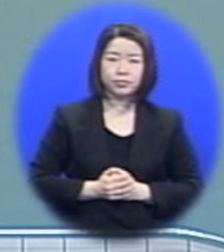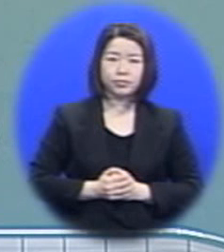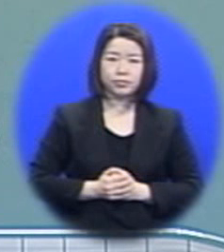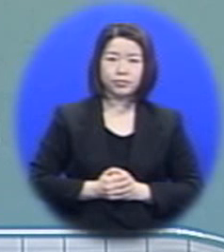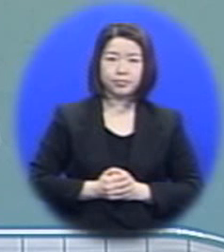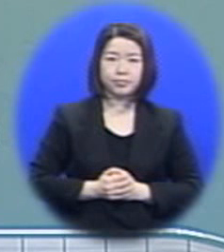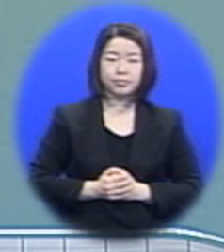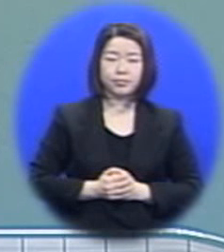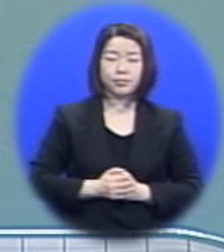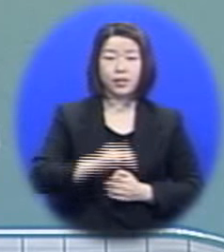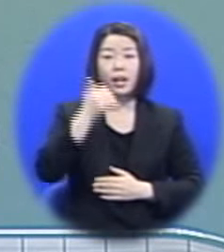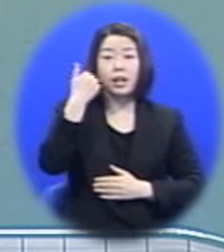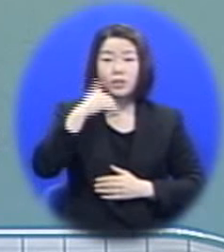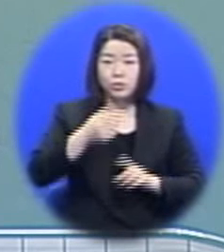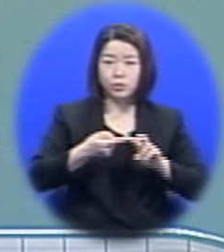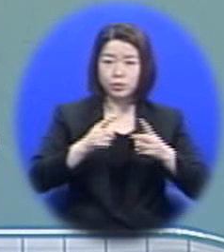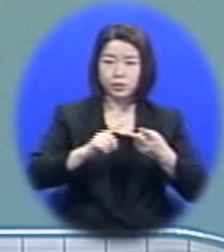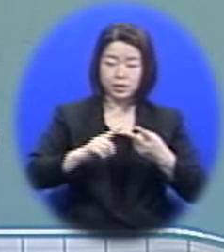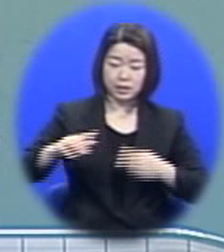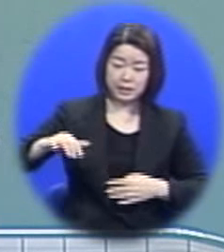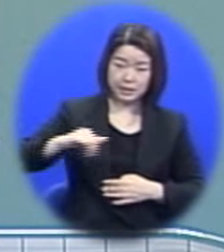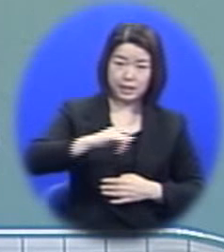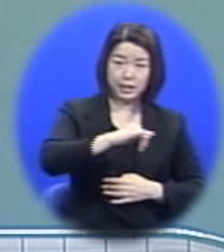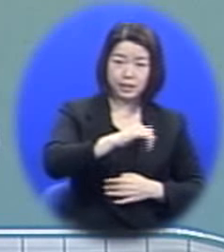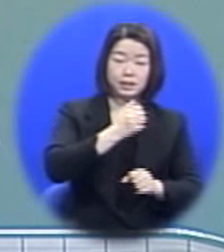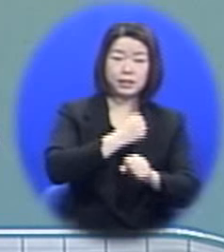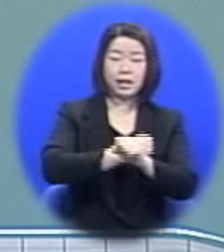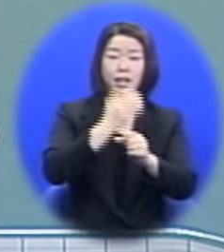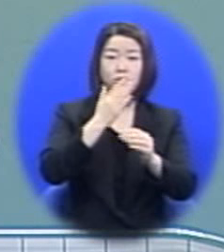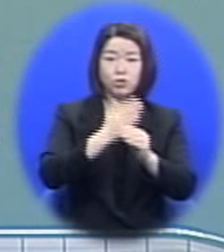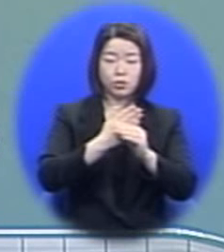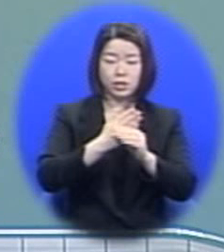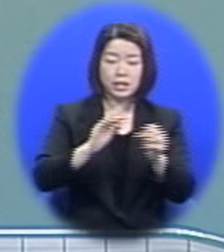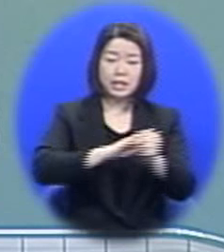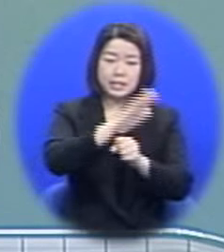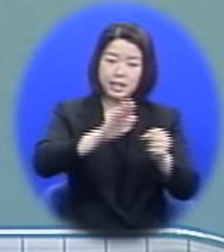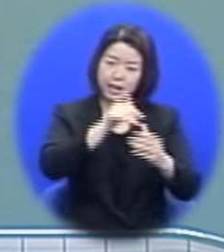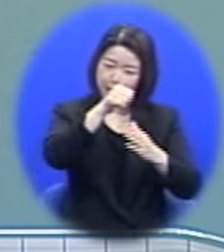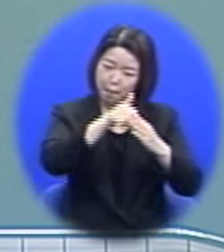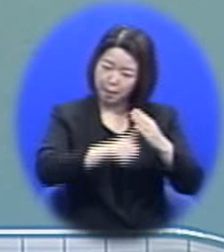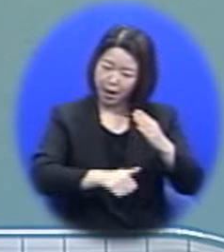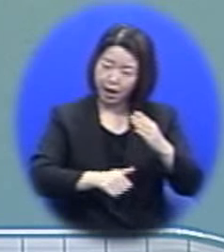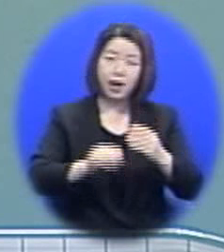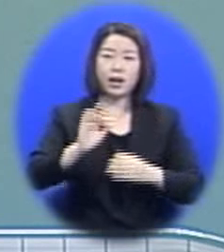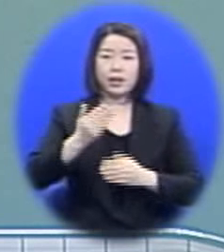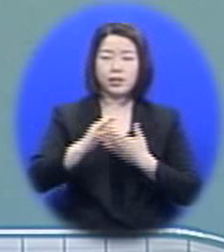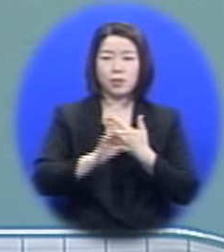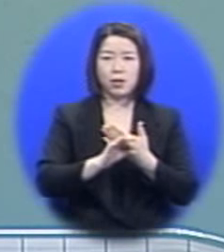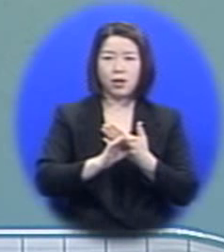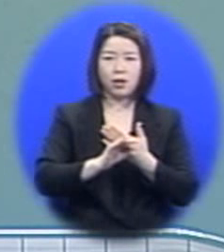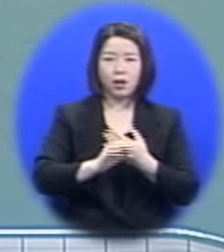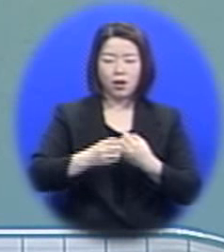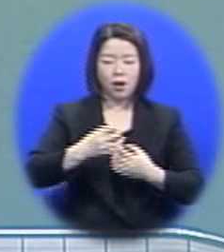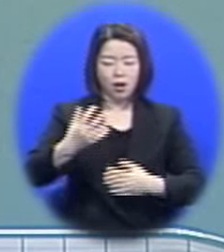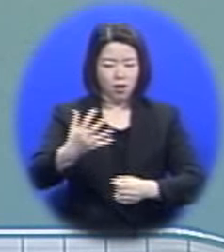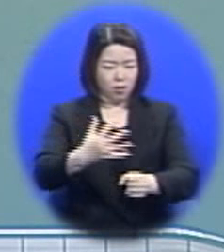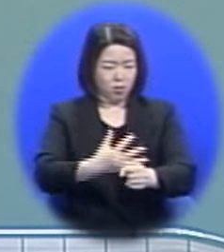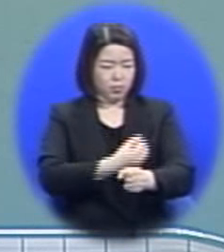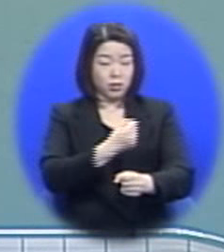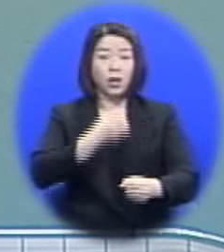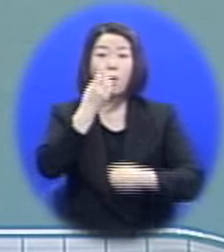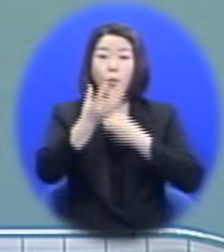겁니다. 누구든지 데이트를 하다가 사랑에 빠지면 그러면 엄청난 고백을